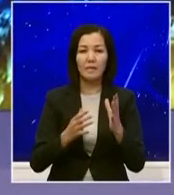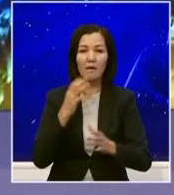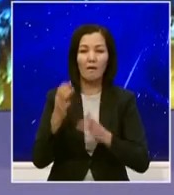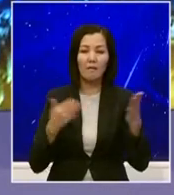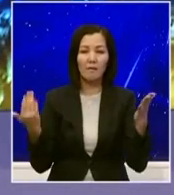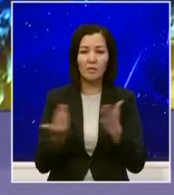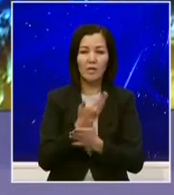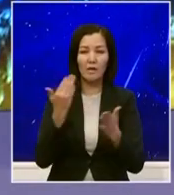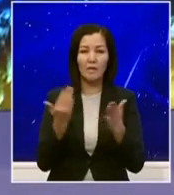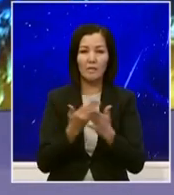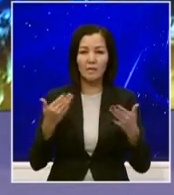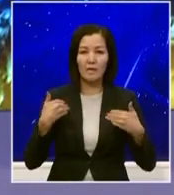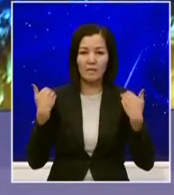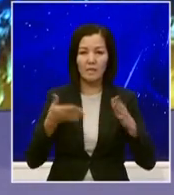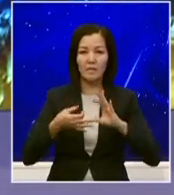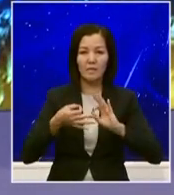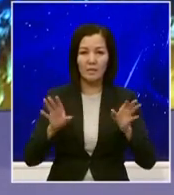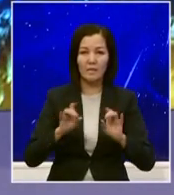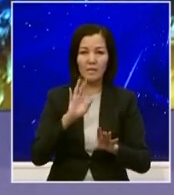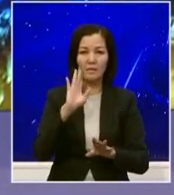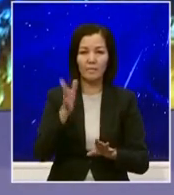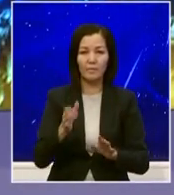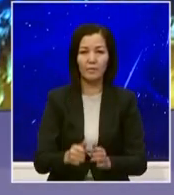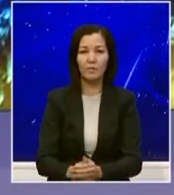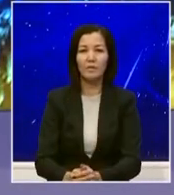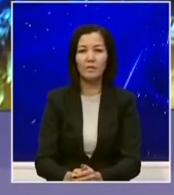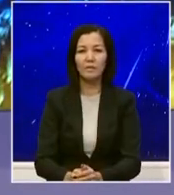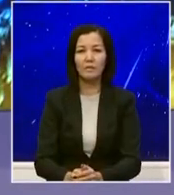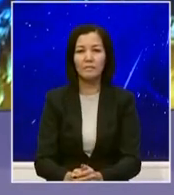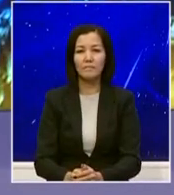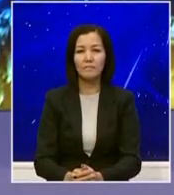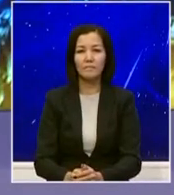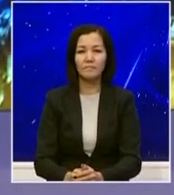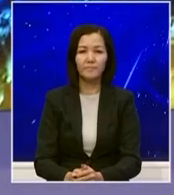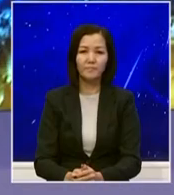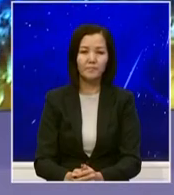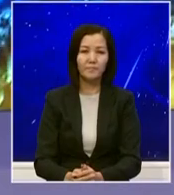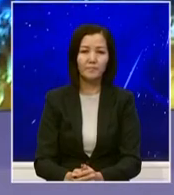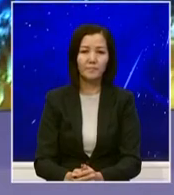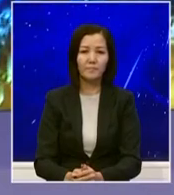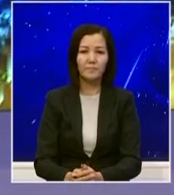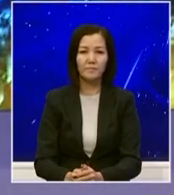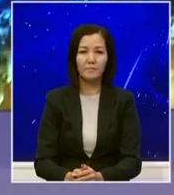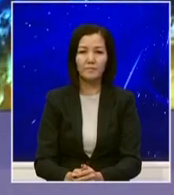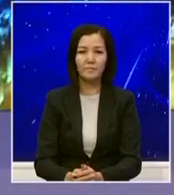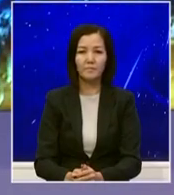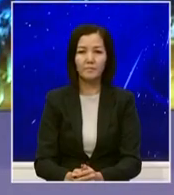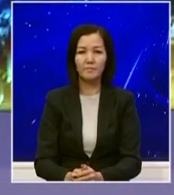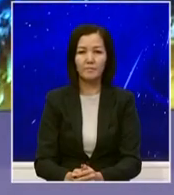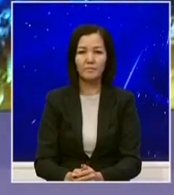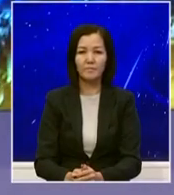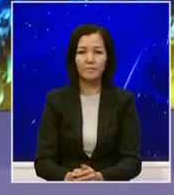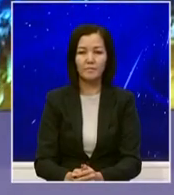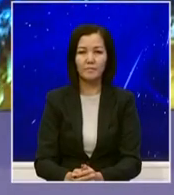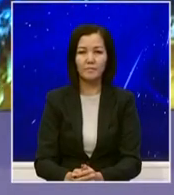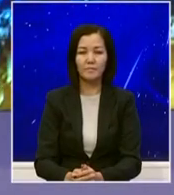Шартарапқа шолу жасасақ, Калифорния штатында орман өрті қайта өршіді. Бұған аймақтағы ауа райы себеп. Ал Таиландта аквариумда еркін жүзген